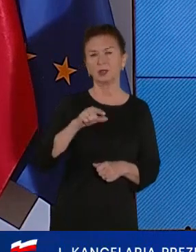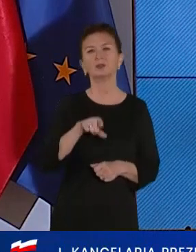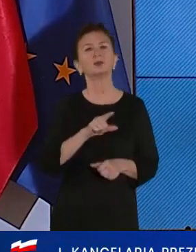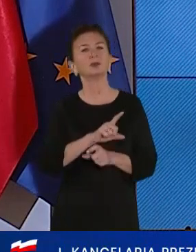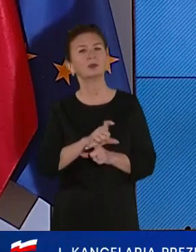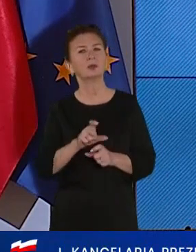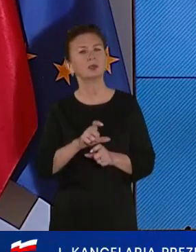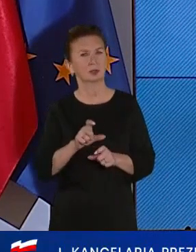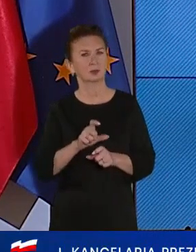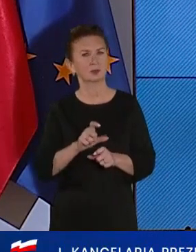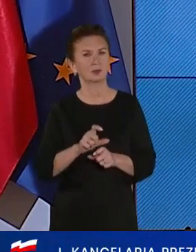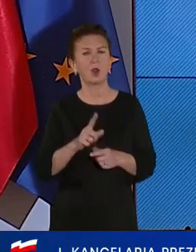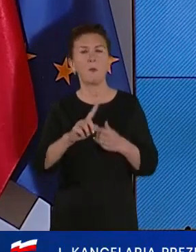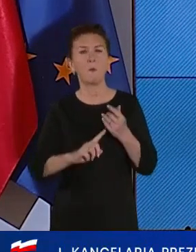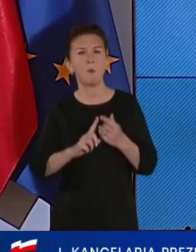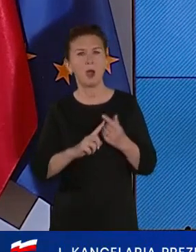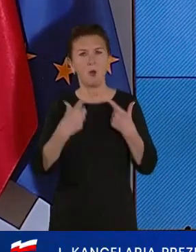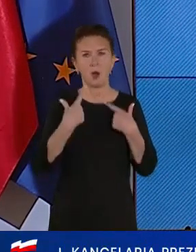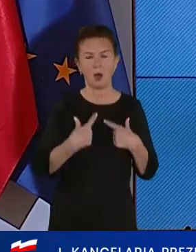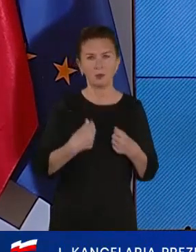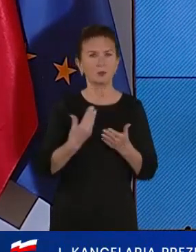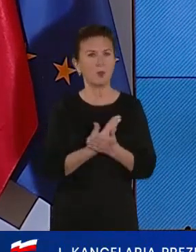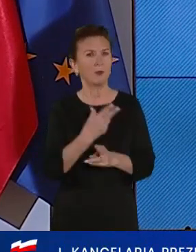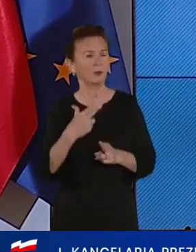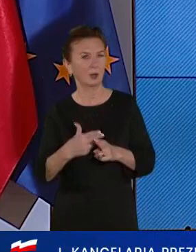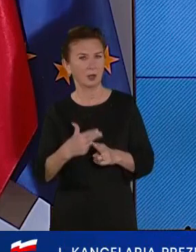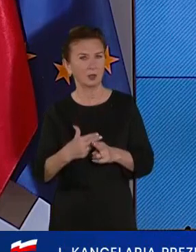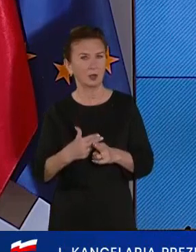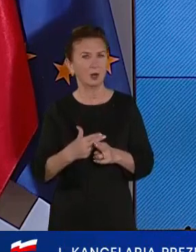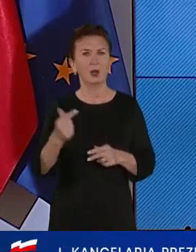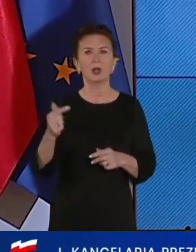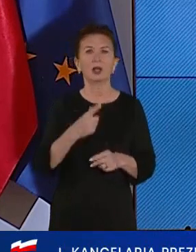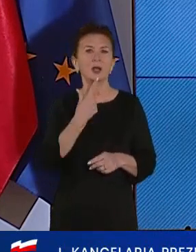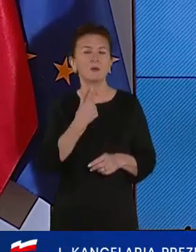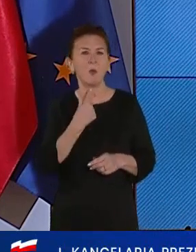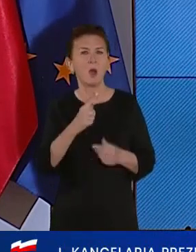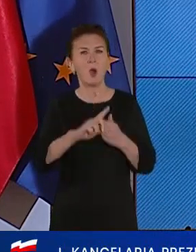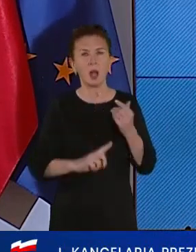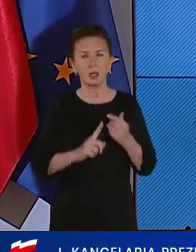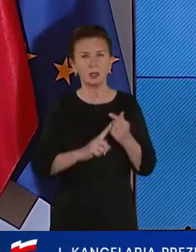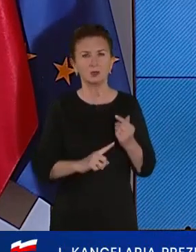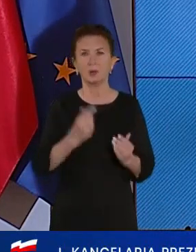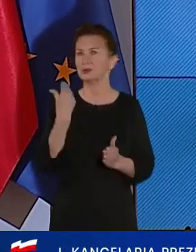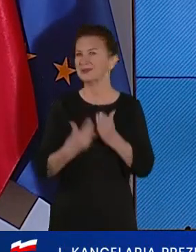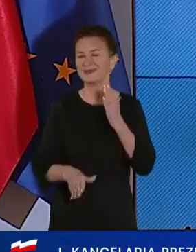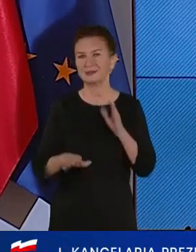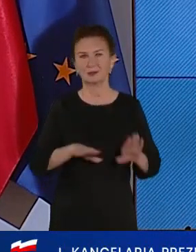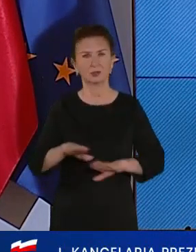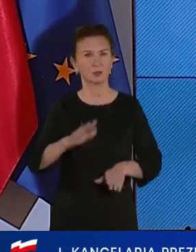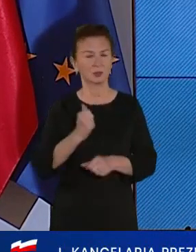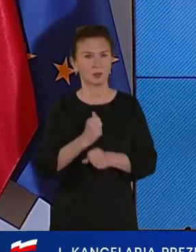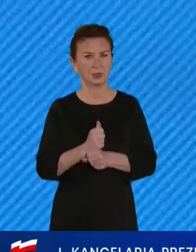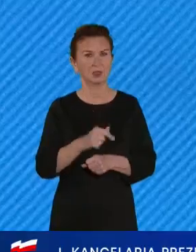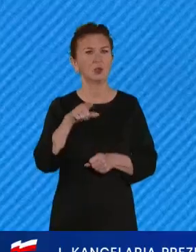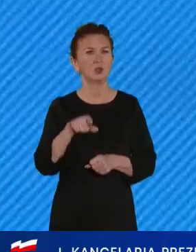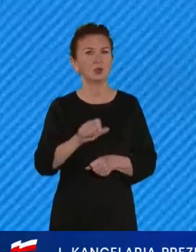dnia z jak najmniejszą liczbą zakażeń i musimy dotrwać do tego dnia z jak najmniejszą liczbą utraconych miejsc pracy. To